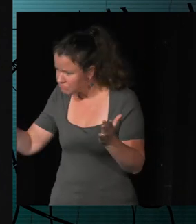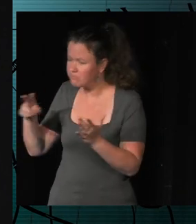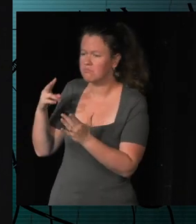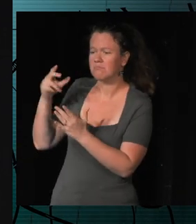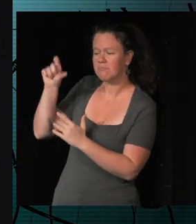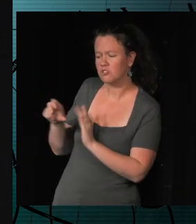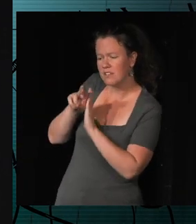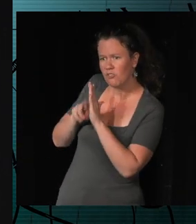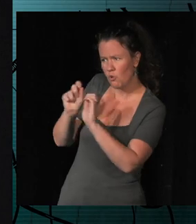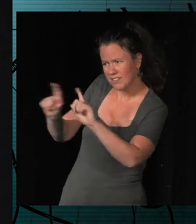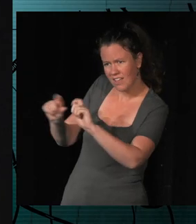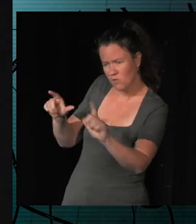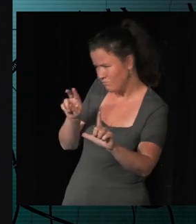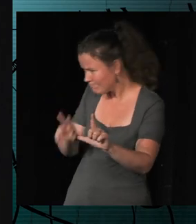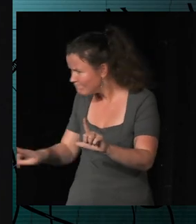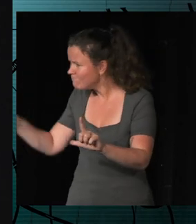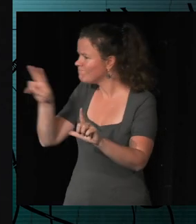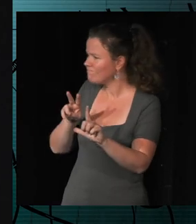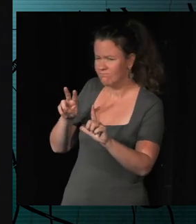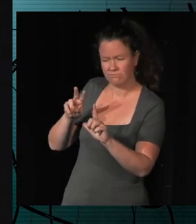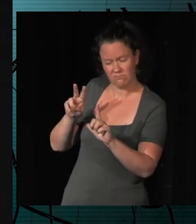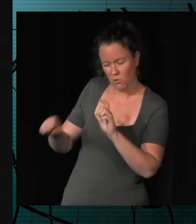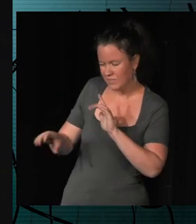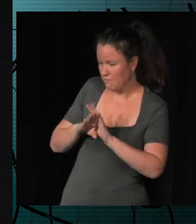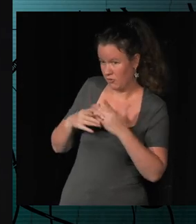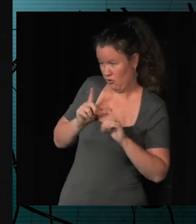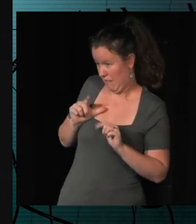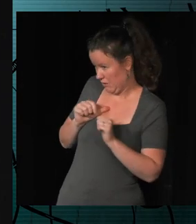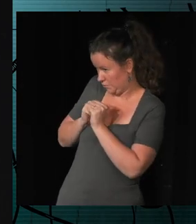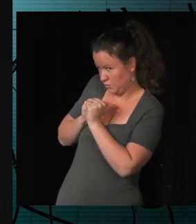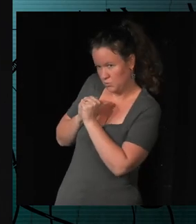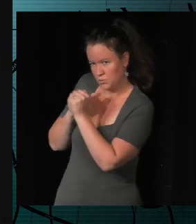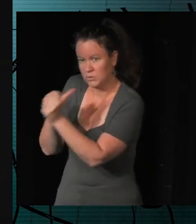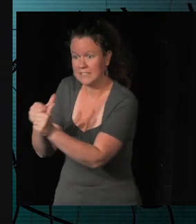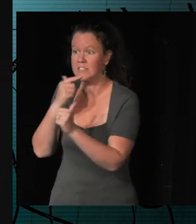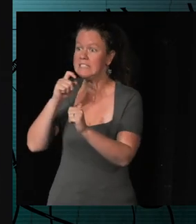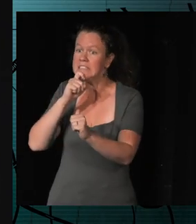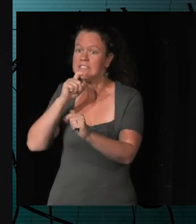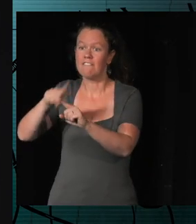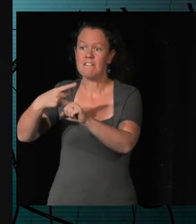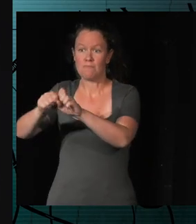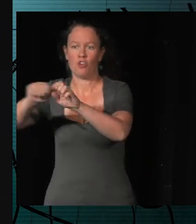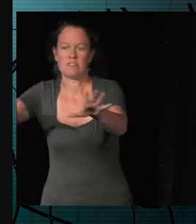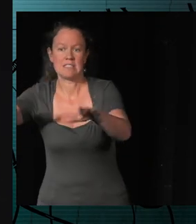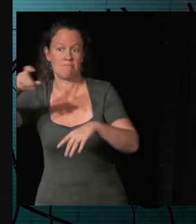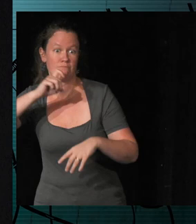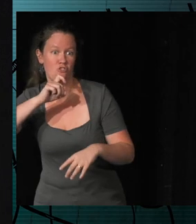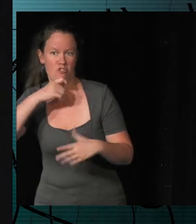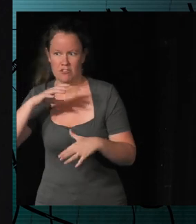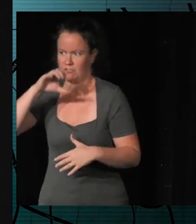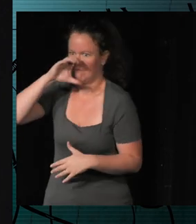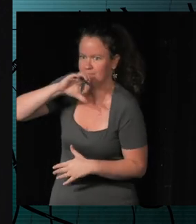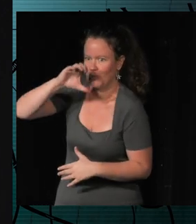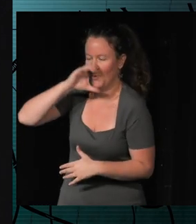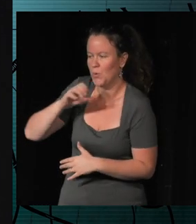et à chaque fois j'étais ébahi et heureux des choix qui étaient fait avant même que le film sorte ne serait-ce que le moment où il a dit ben je vais